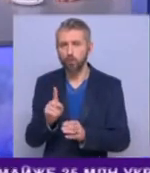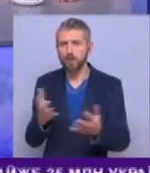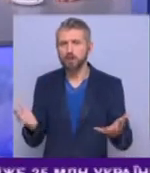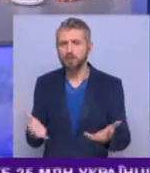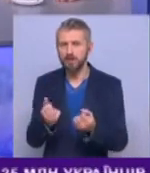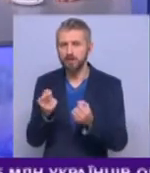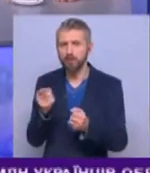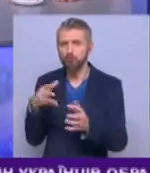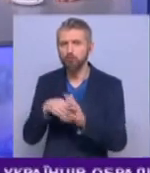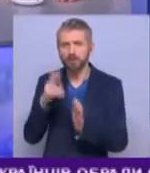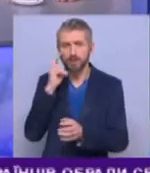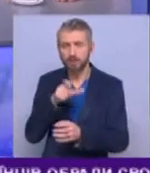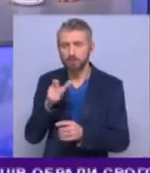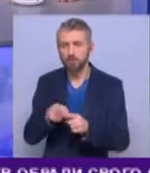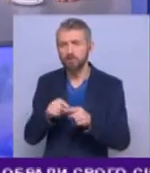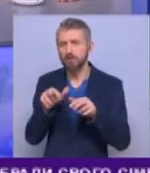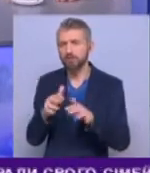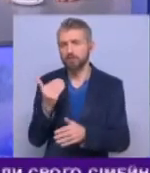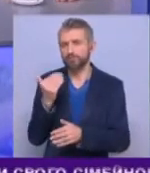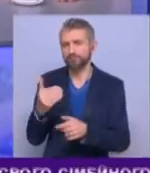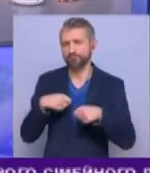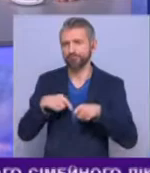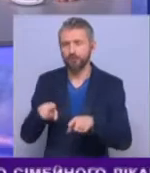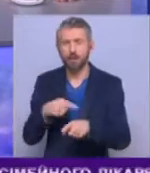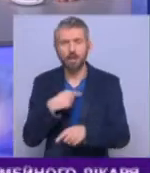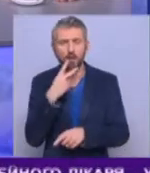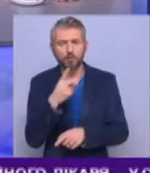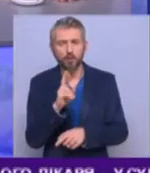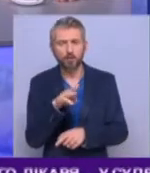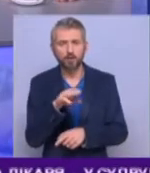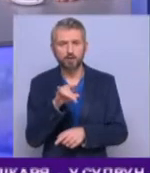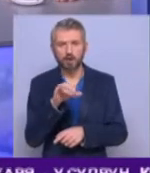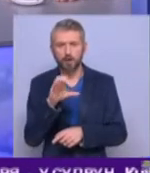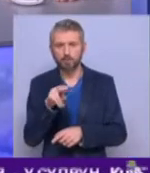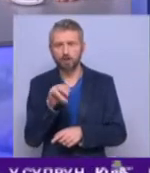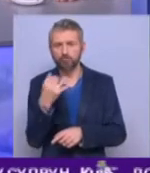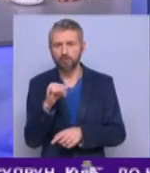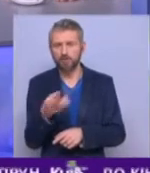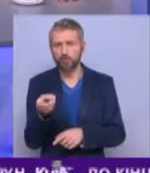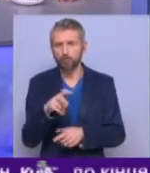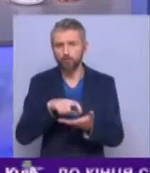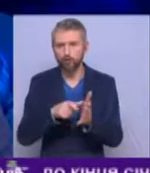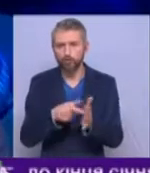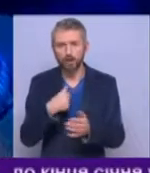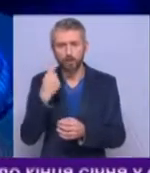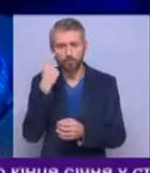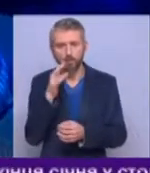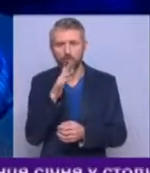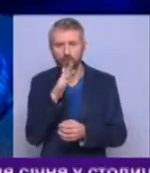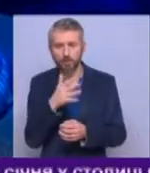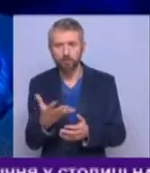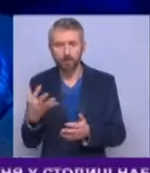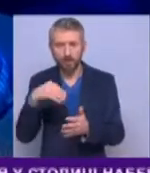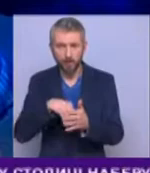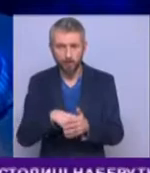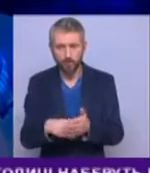в тому числі киян, це справа рук самих киян. Я вже бачу, як Тарас Панчій зайшов до студії, так що я думаю, що якраз в час, пане Тарасе, ви